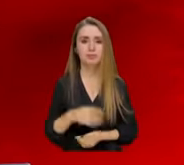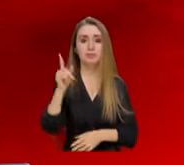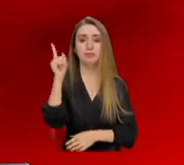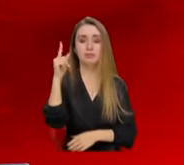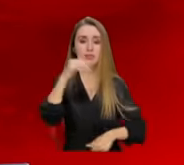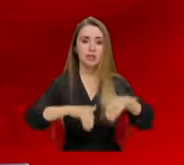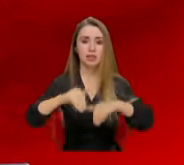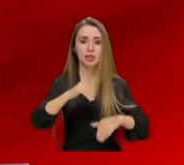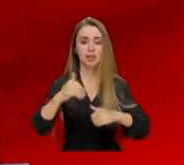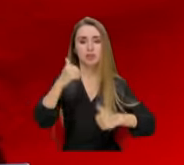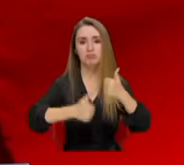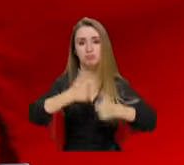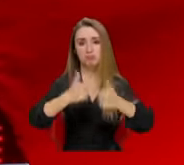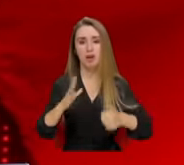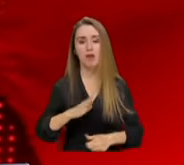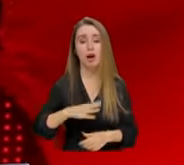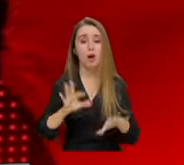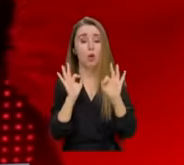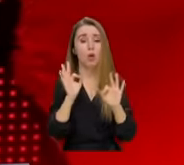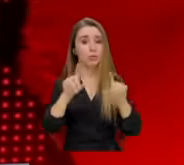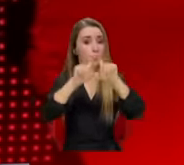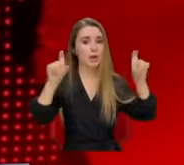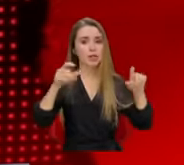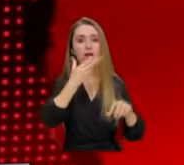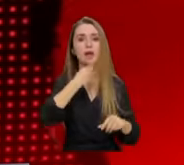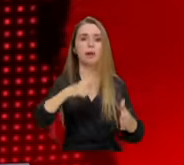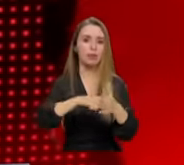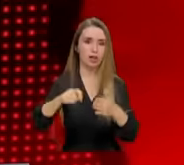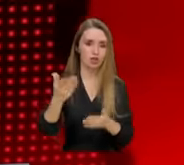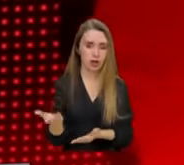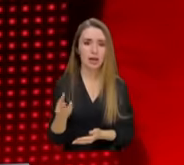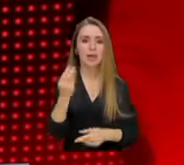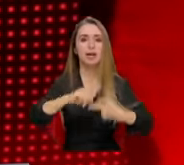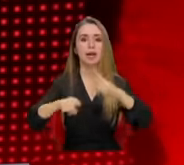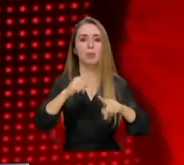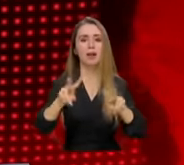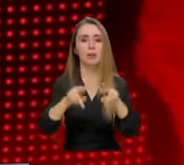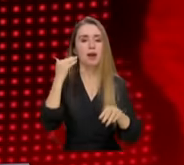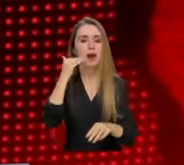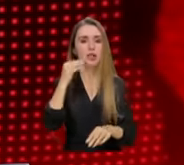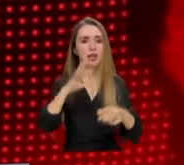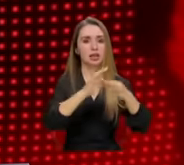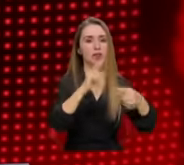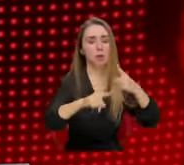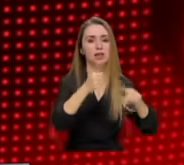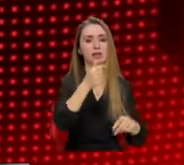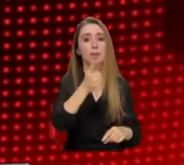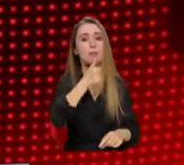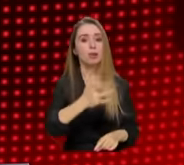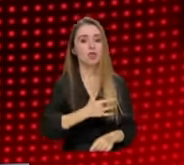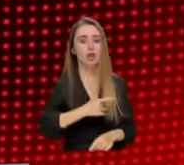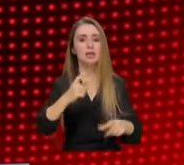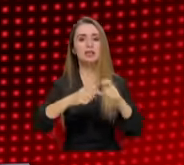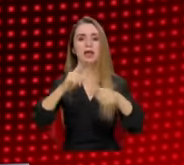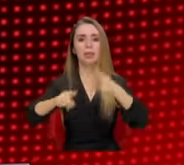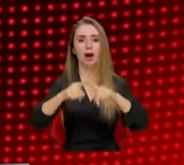Liderlerin seçim yarışında gündemde tuttuğu en önemli başlık emekli maaşları. İyi Parti lideri Akşener, Deva Partisi lideri Babacan ve